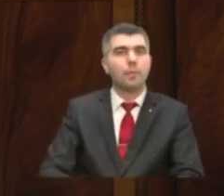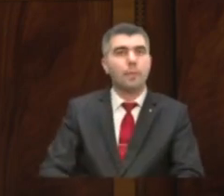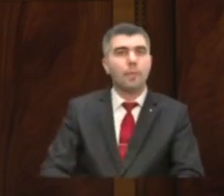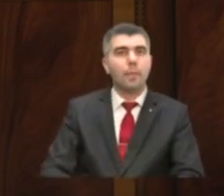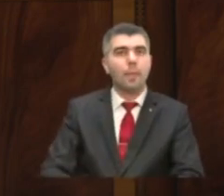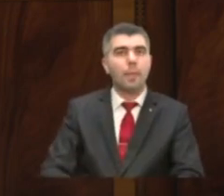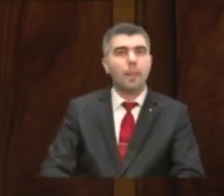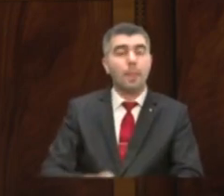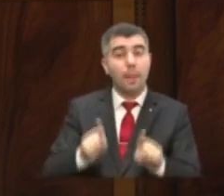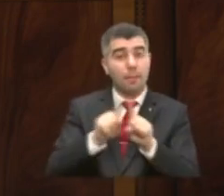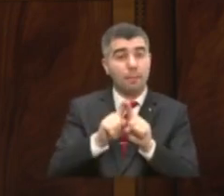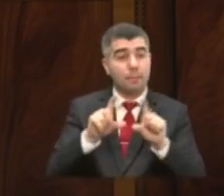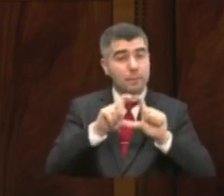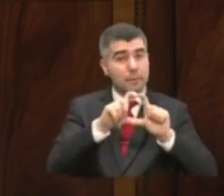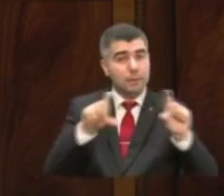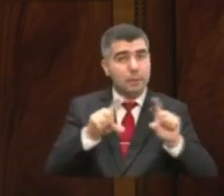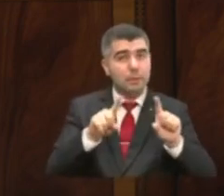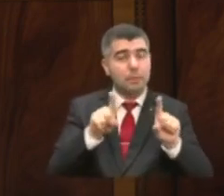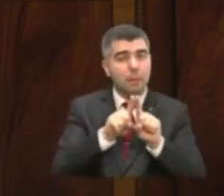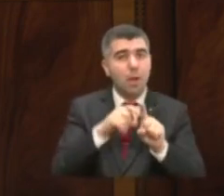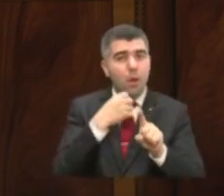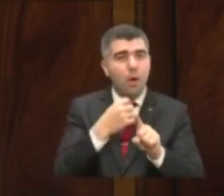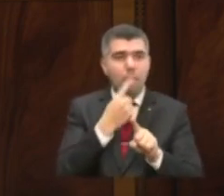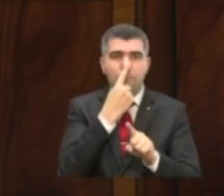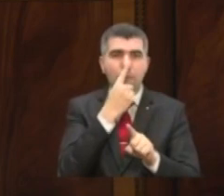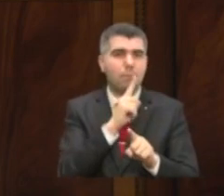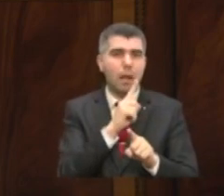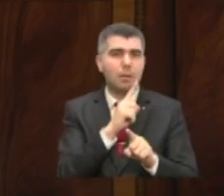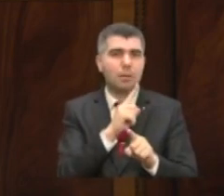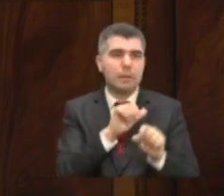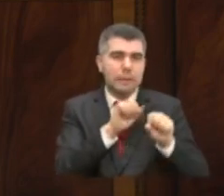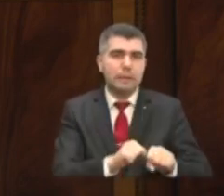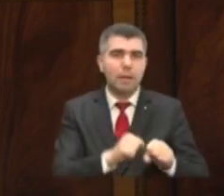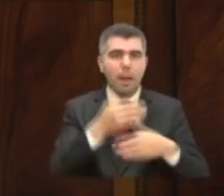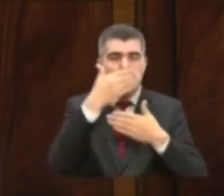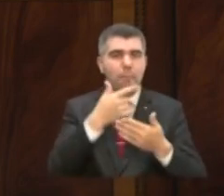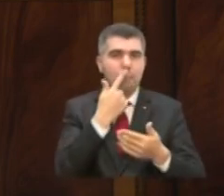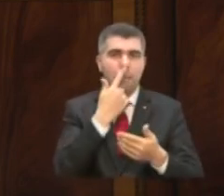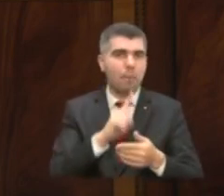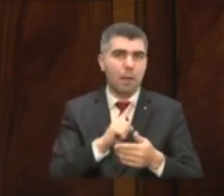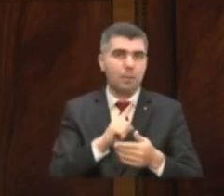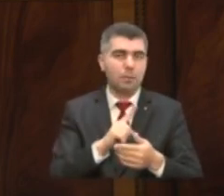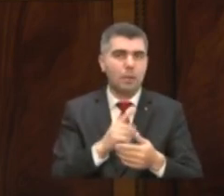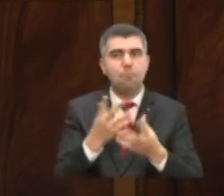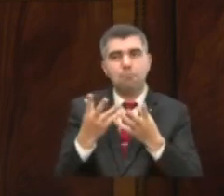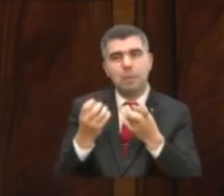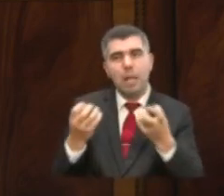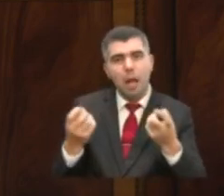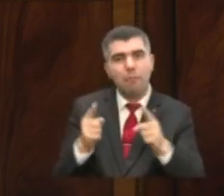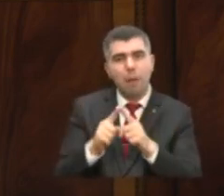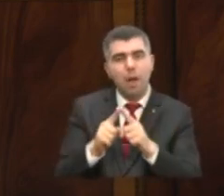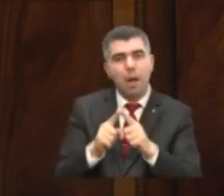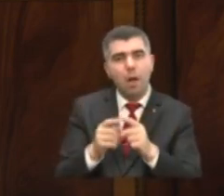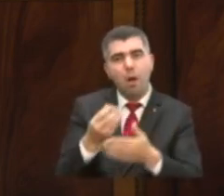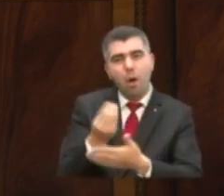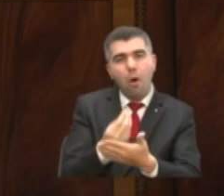درجة أصبحوا يحملون شعارات حاقدة ضد الدولة. كما نسجد بأسف شديد تزايد وتيرة هجرة الأطفال المغاربة نحو أوروبا بحثاً